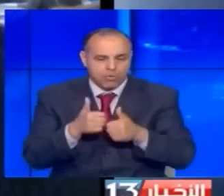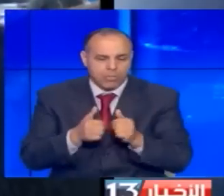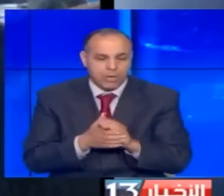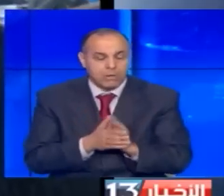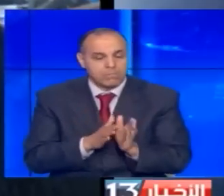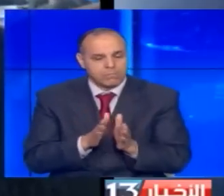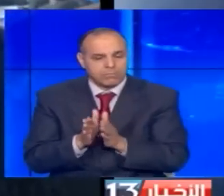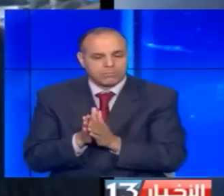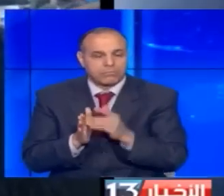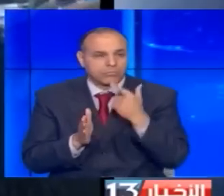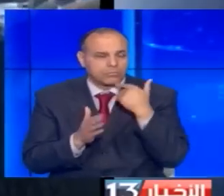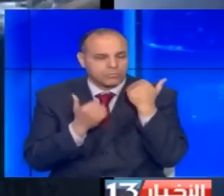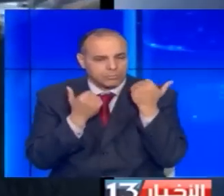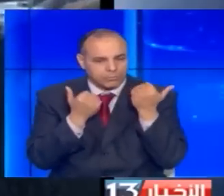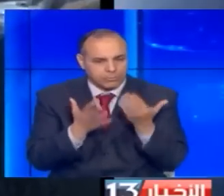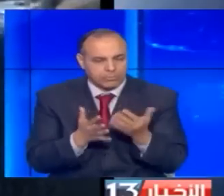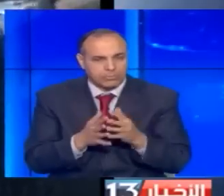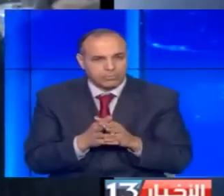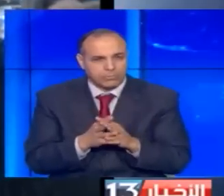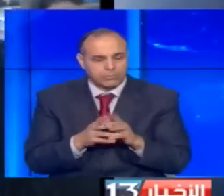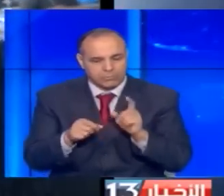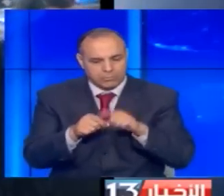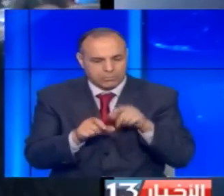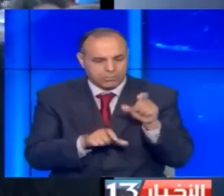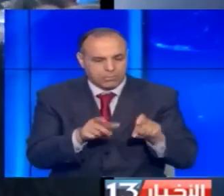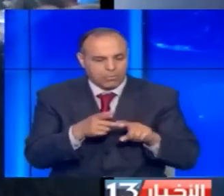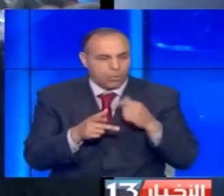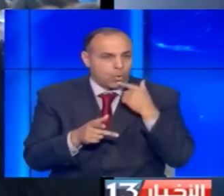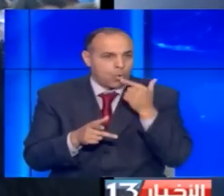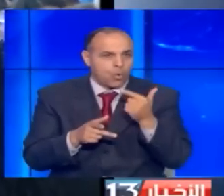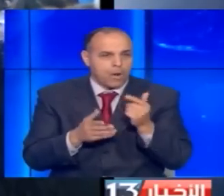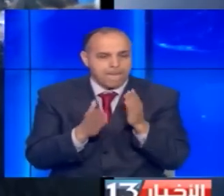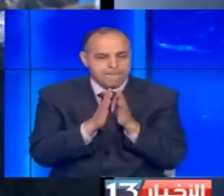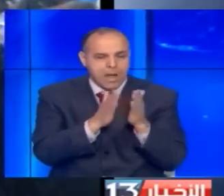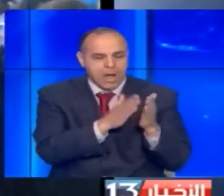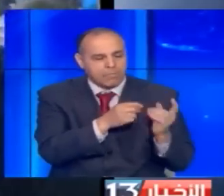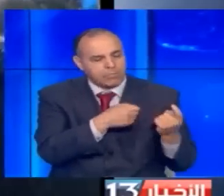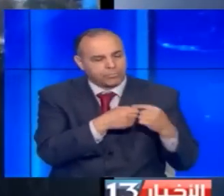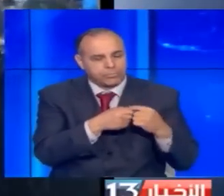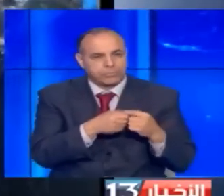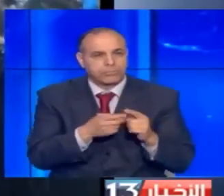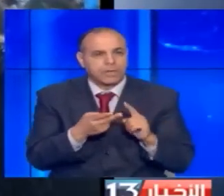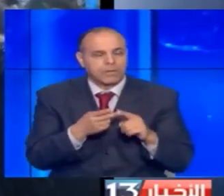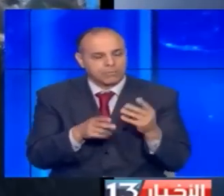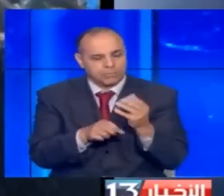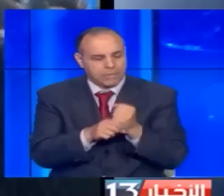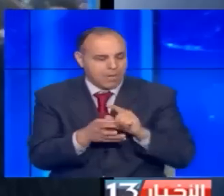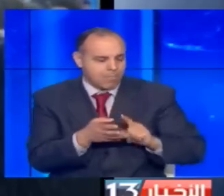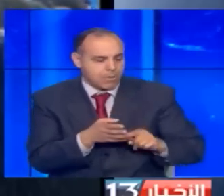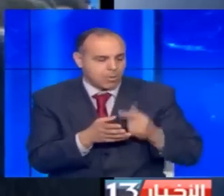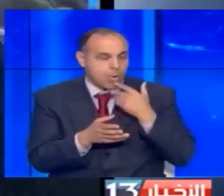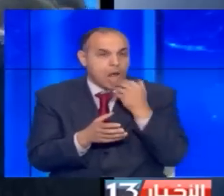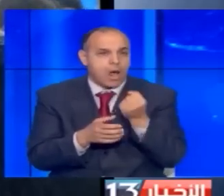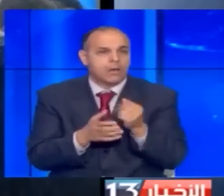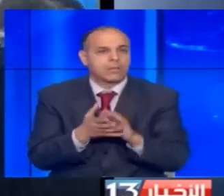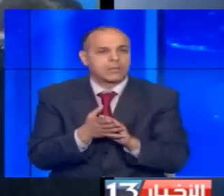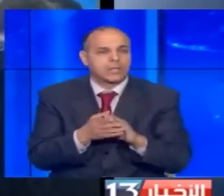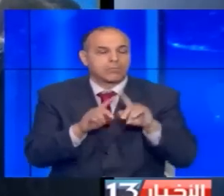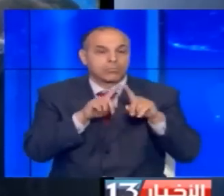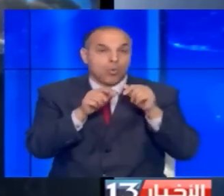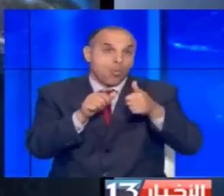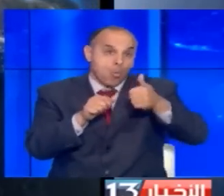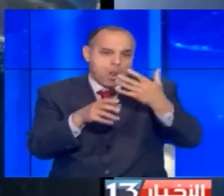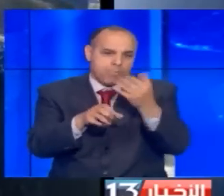ثم تكريم أحد المشاركين في المشتركات في المكتبة العمومية بمنزل تميم واللي تحصلت مؤخرا على الجائزة